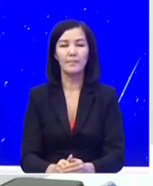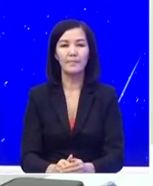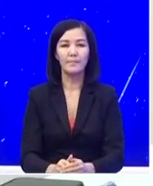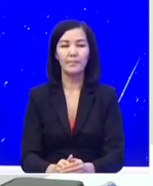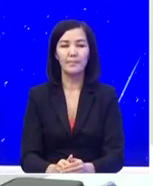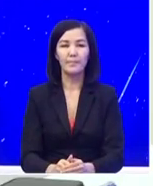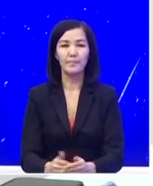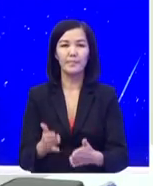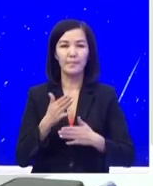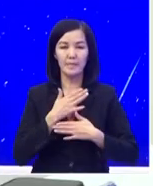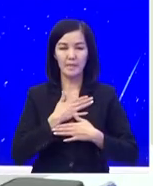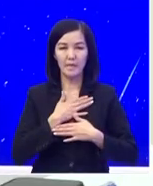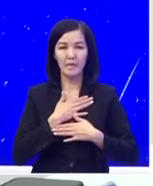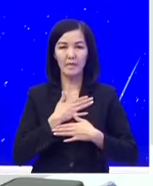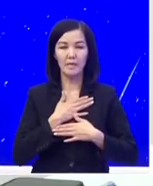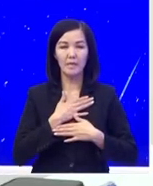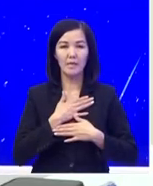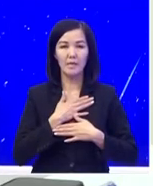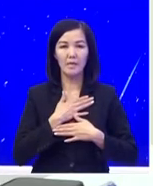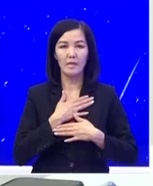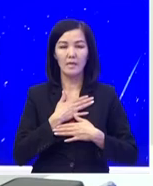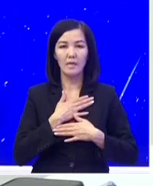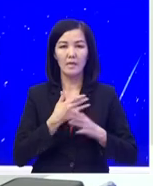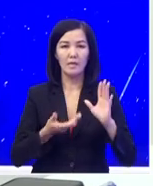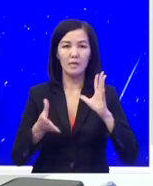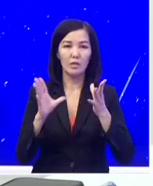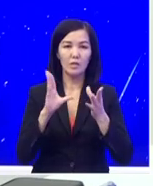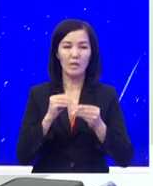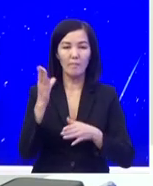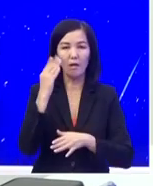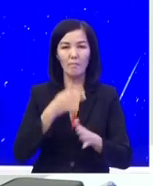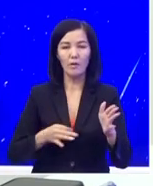бізде аудан деңгейінде, жалпы облыс деңгейінде